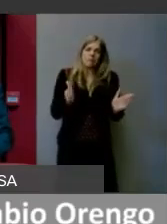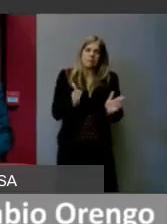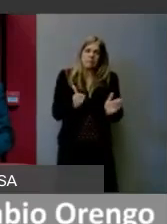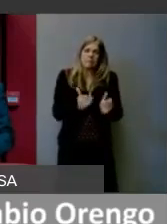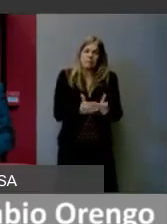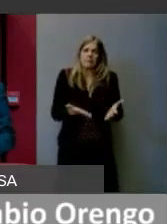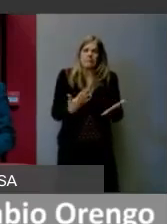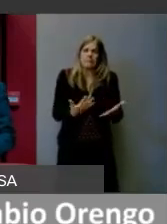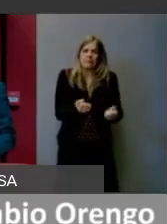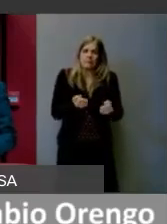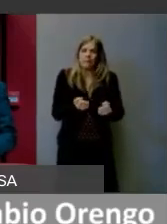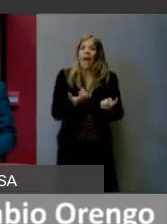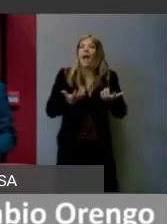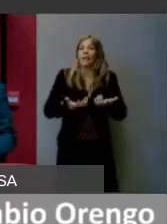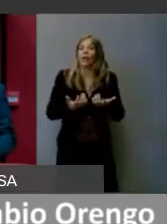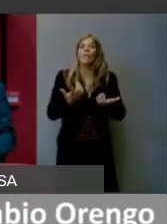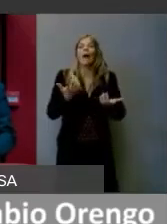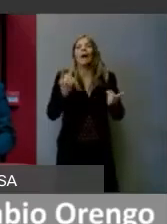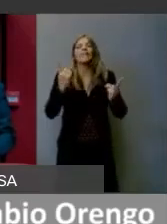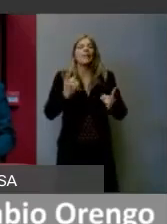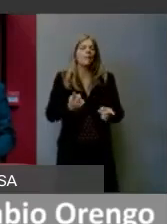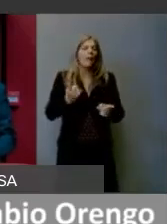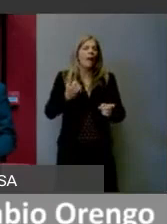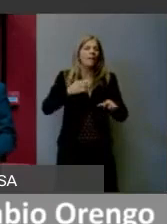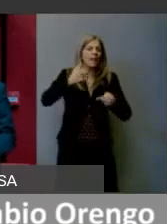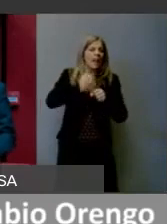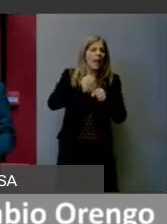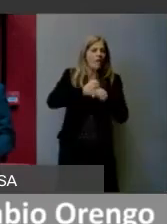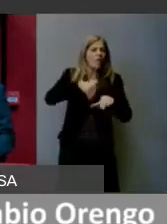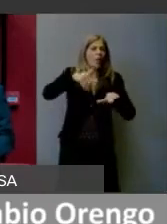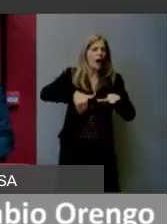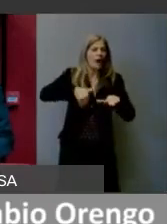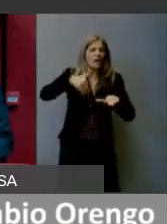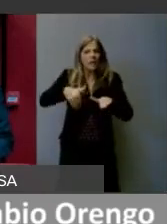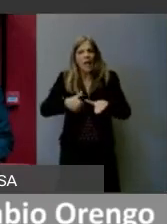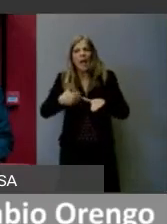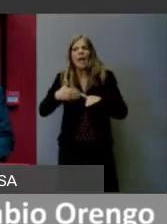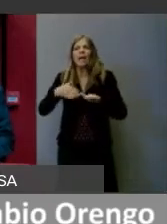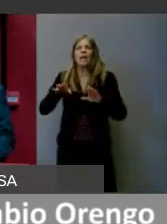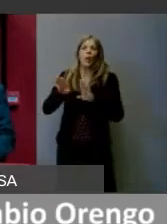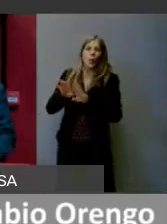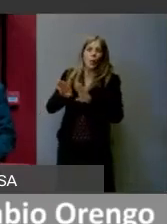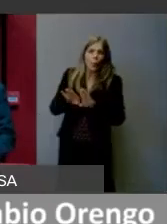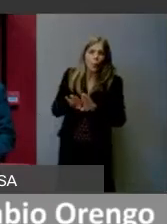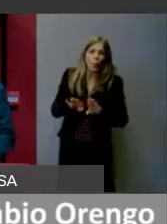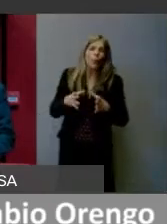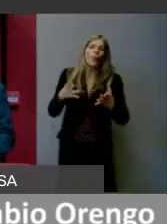che sono i cantieri, le chiusure che purtroppo affliggono ormai da tanto tempo la nostra